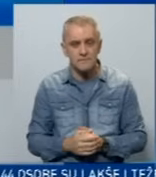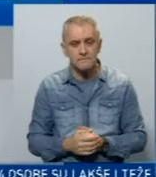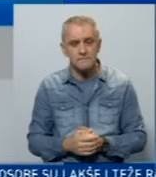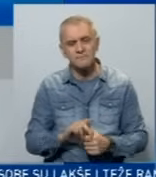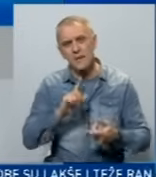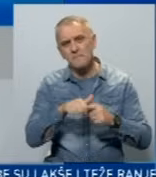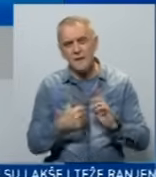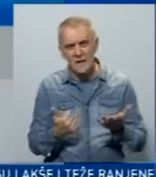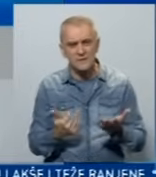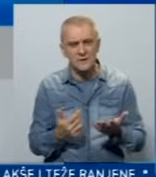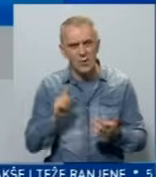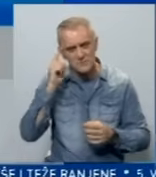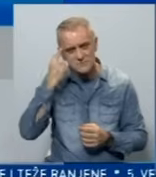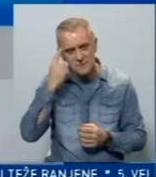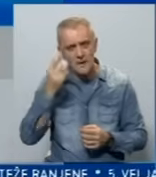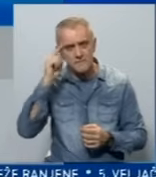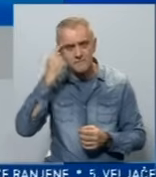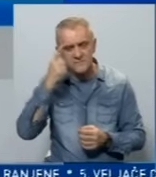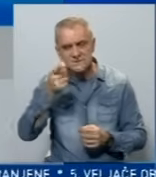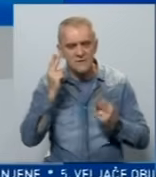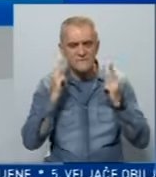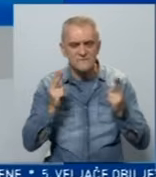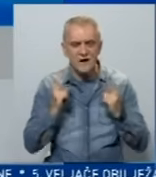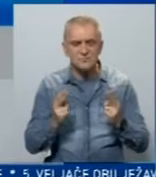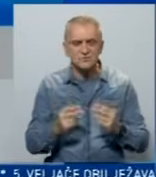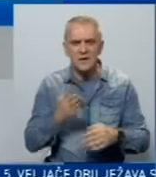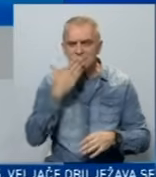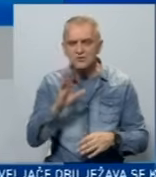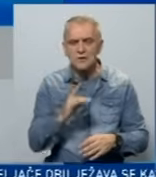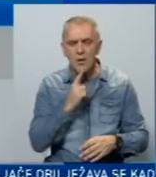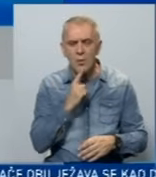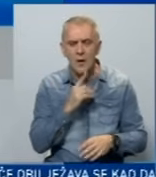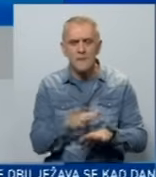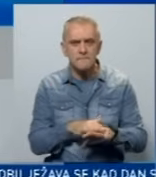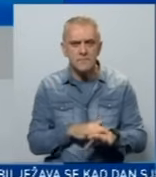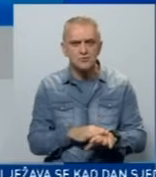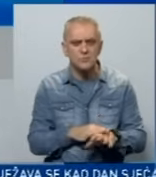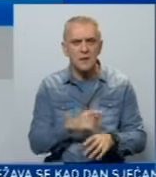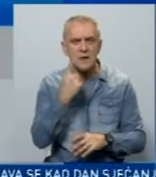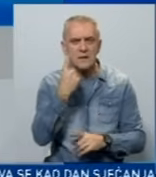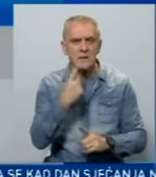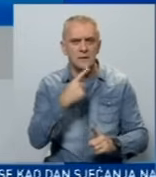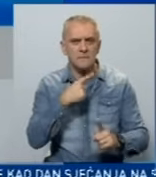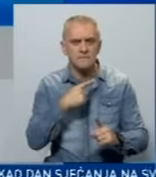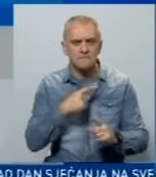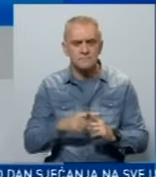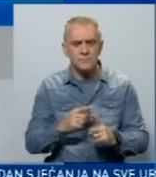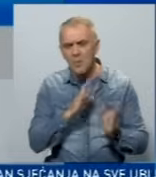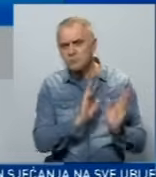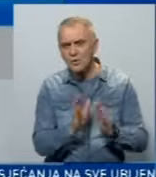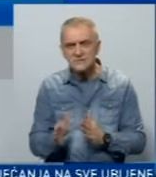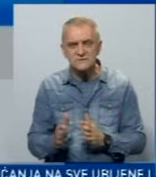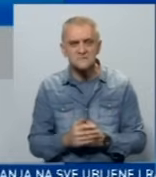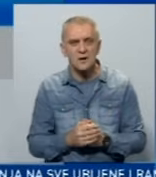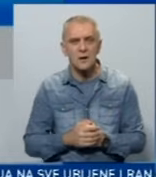u materijalnom smislu. Mislim da je bitnija šteta koja je nastala jednim pozitivnim procesima koji